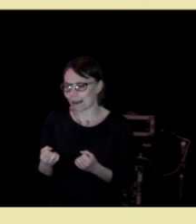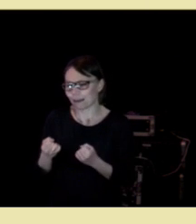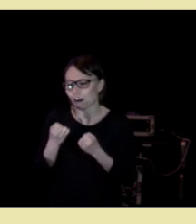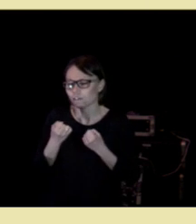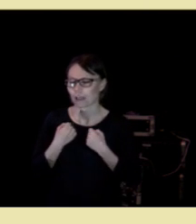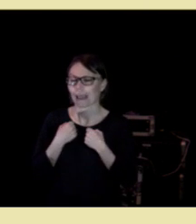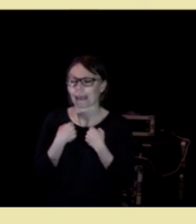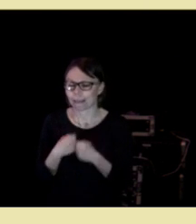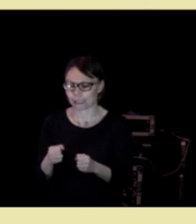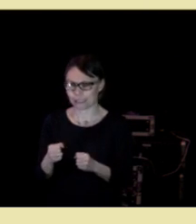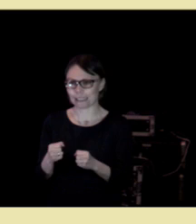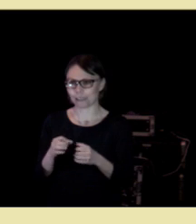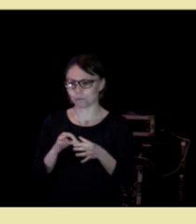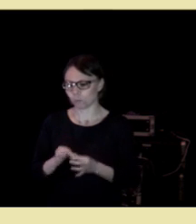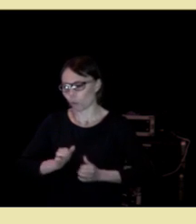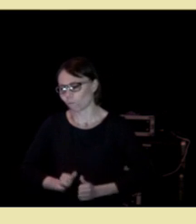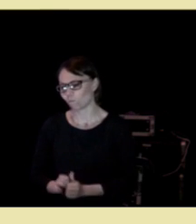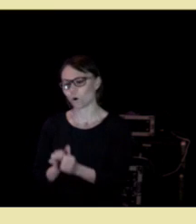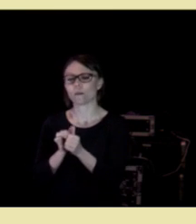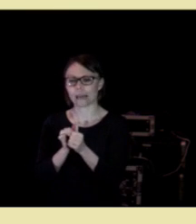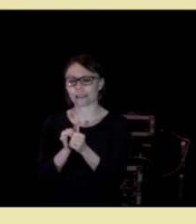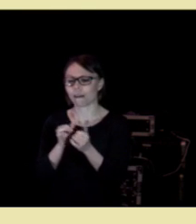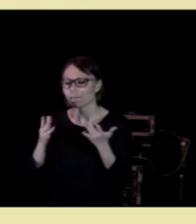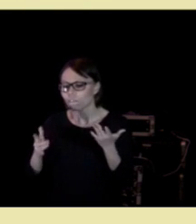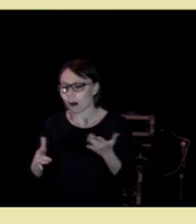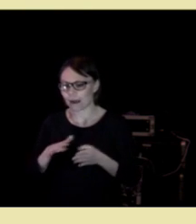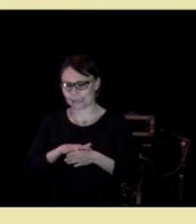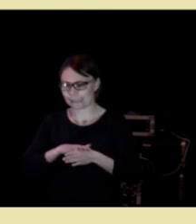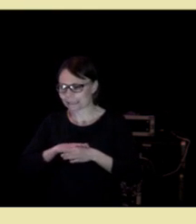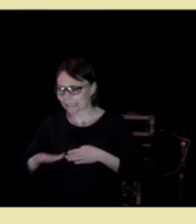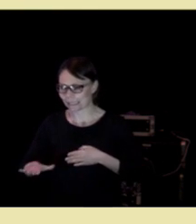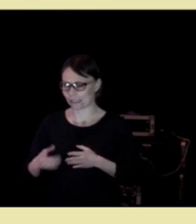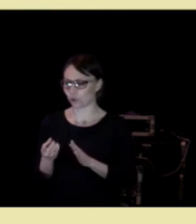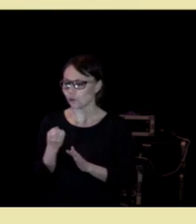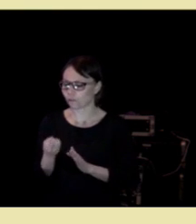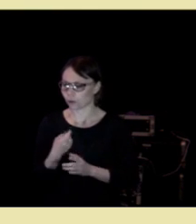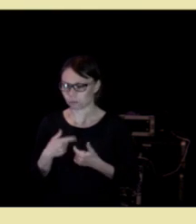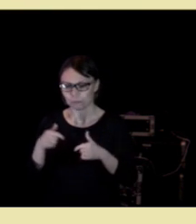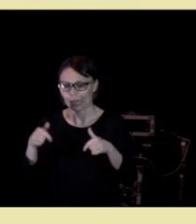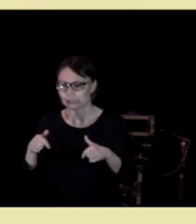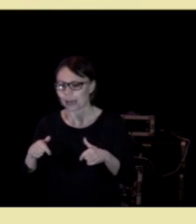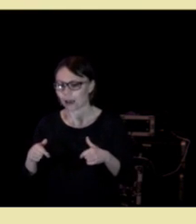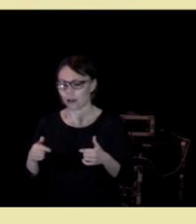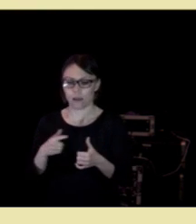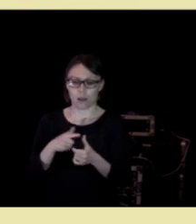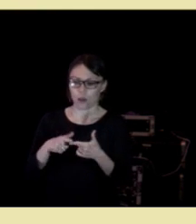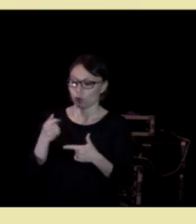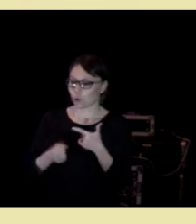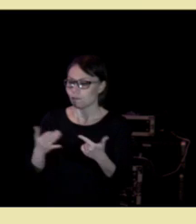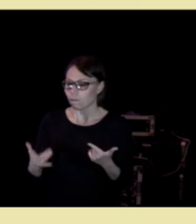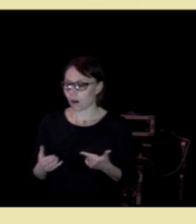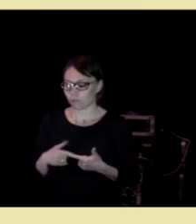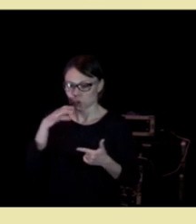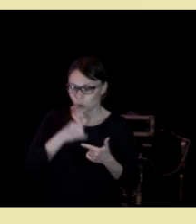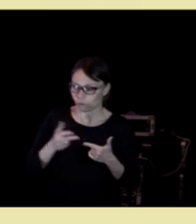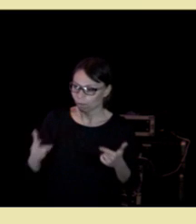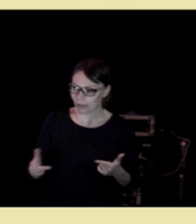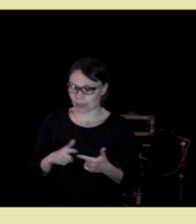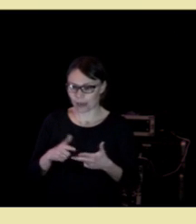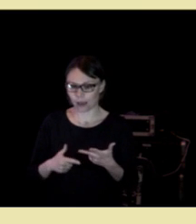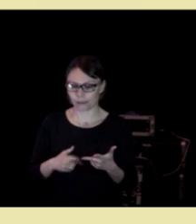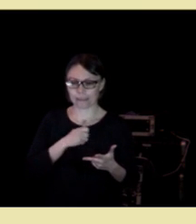og energien i oppfølgingen, hva den kliniske utfordringen i dette bildet? Hva må vi gjøre for søvn og hvile? Hva må vi gjøre